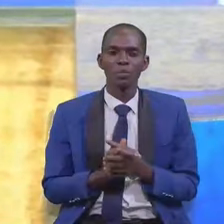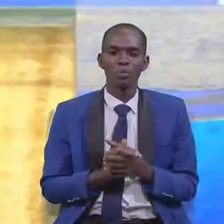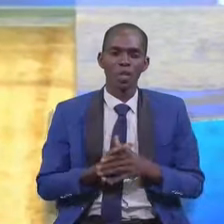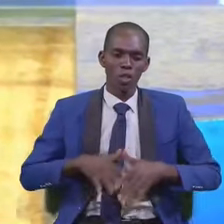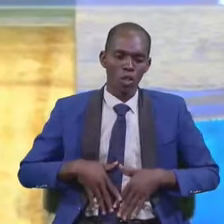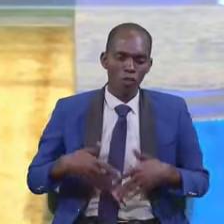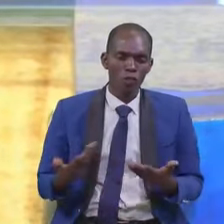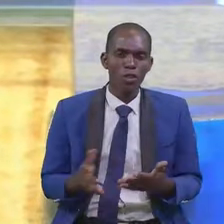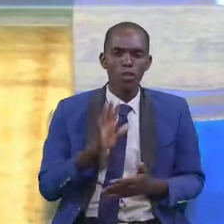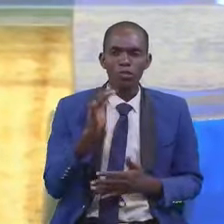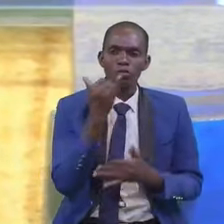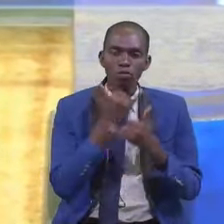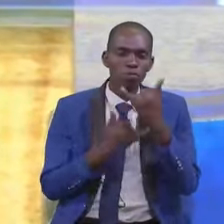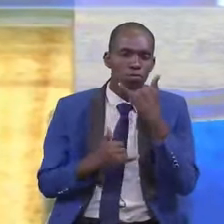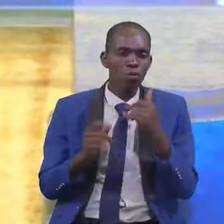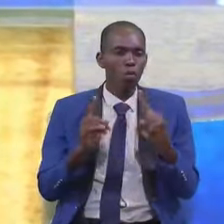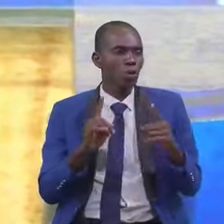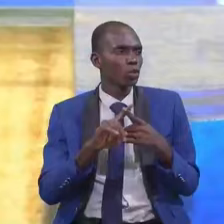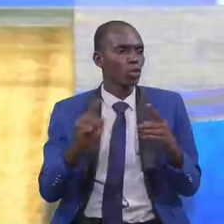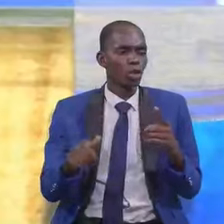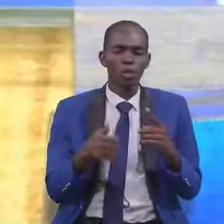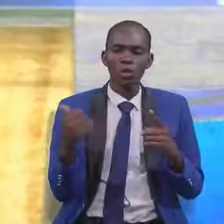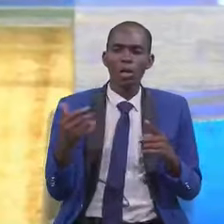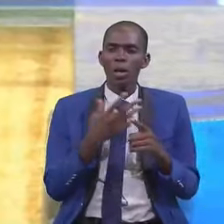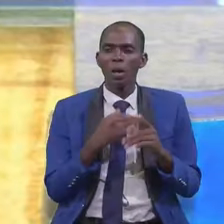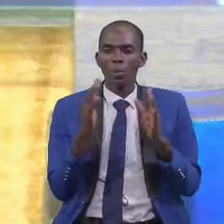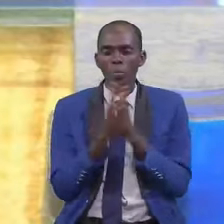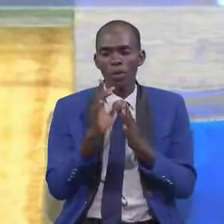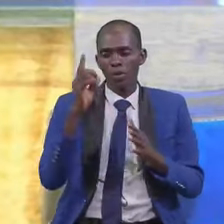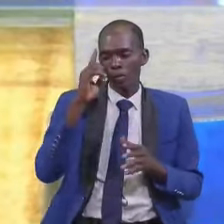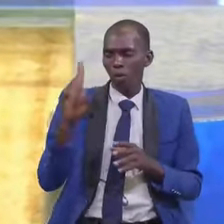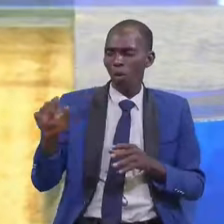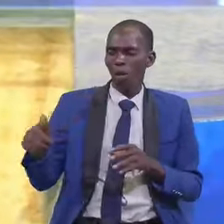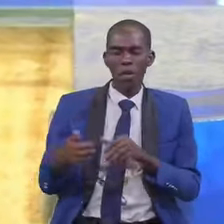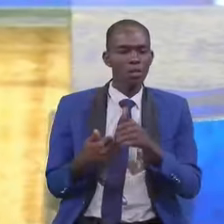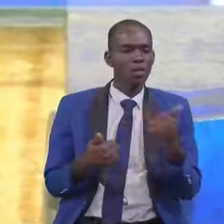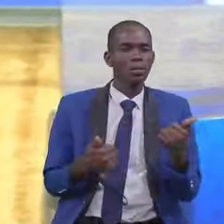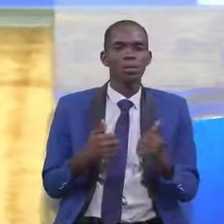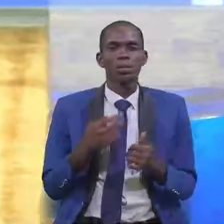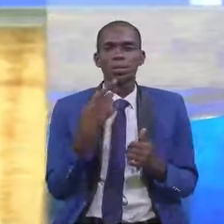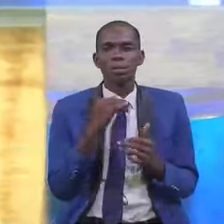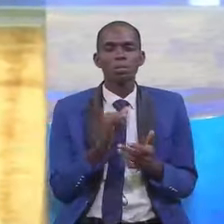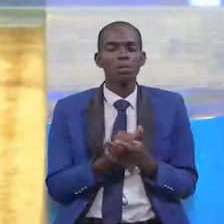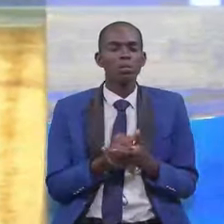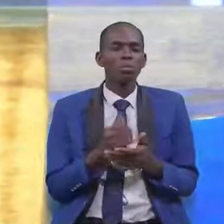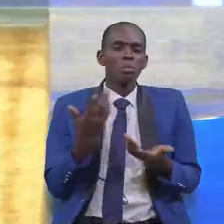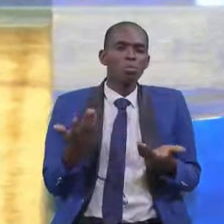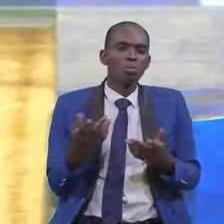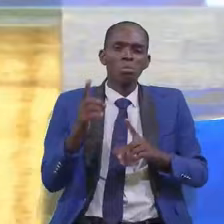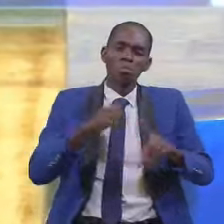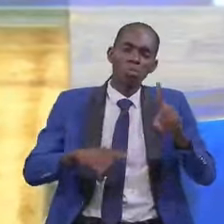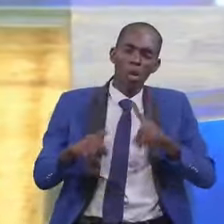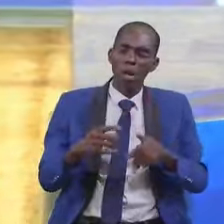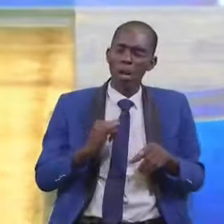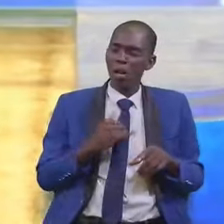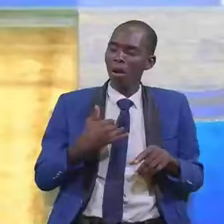Confessez donc vos péchés les uns aux autres et priez les uns pour les autres. Qu'est-ce que cela veut dire? Tu dis que je suis désolé. Tu dis